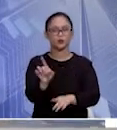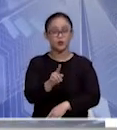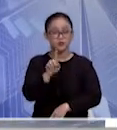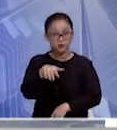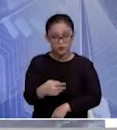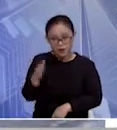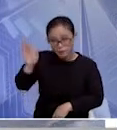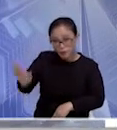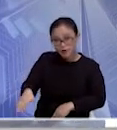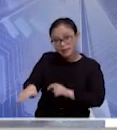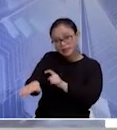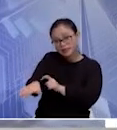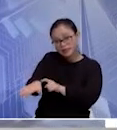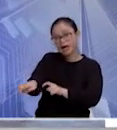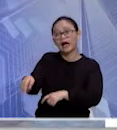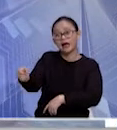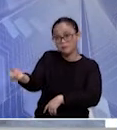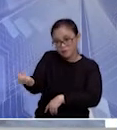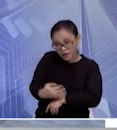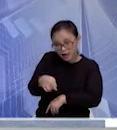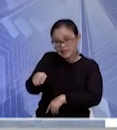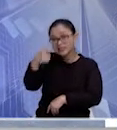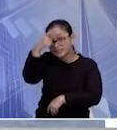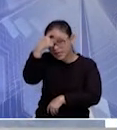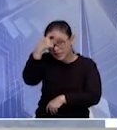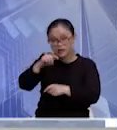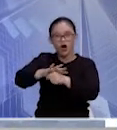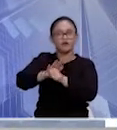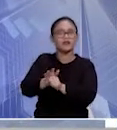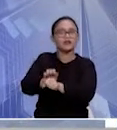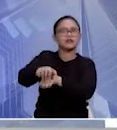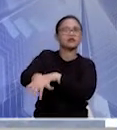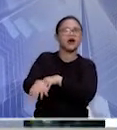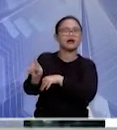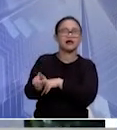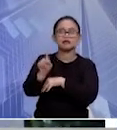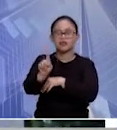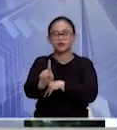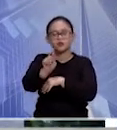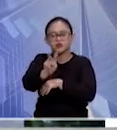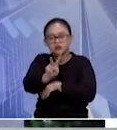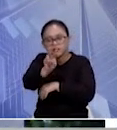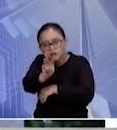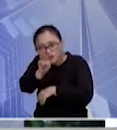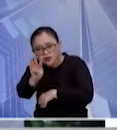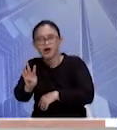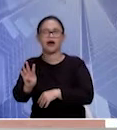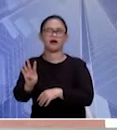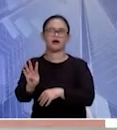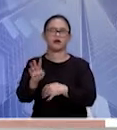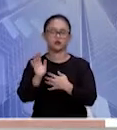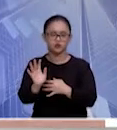seorang orang tua murid yang mengatakan salah satu anak didiknya yang tengah sakit ini terkonfirmasi positif COVID-19. Dari laporan tersebut, pihak sekolah